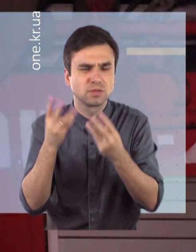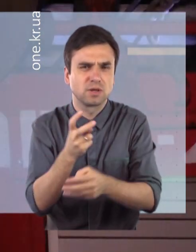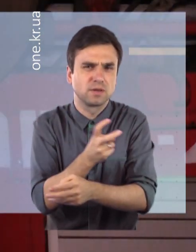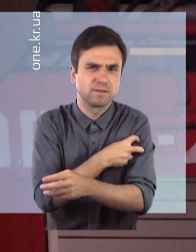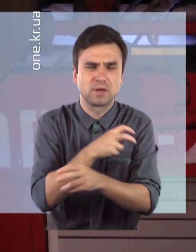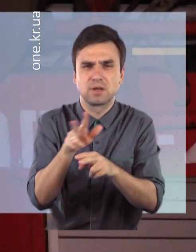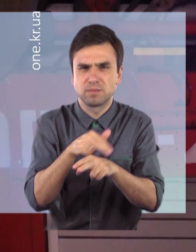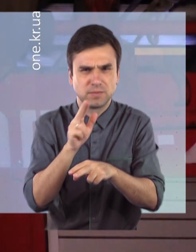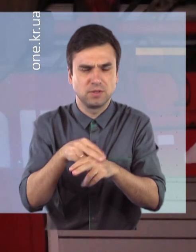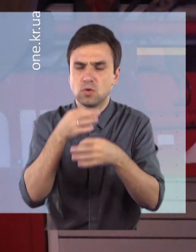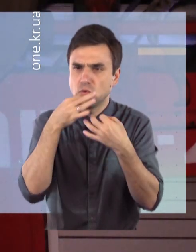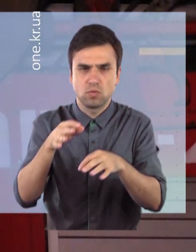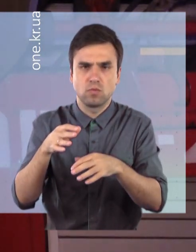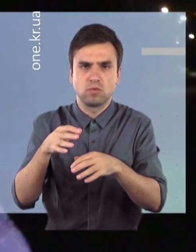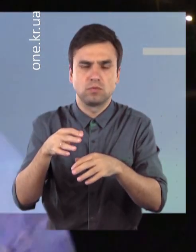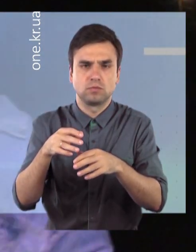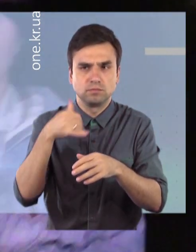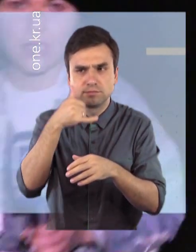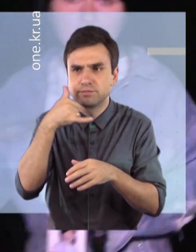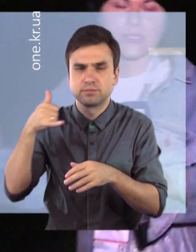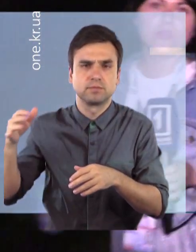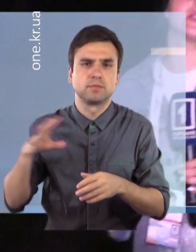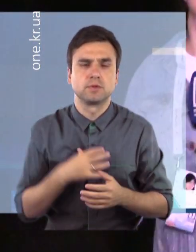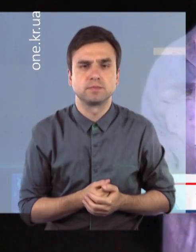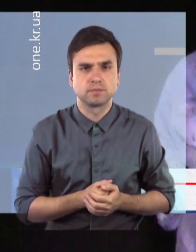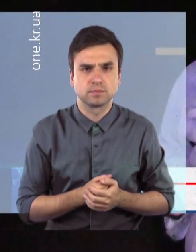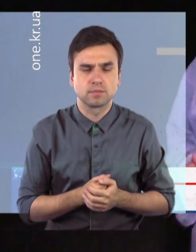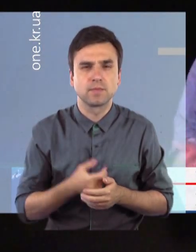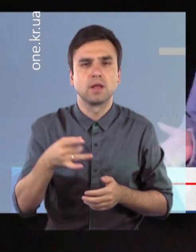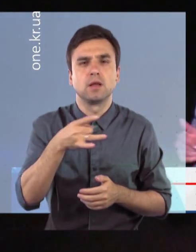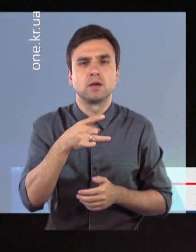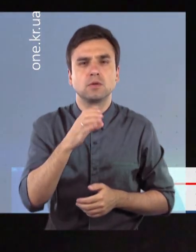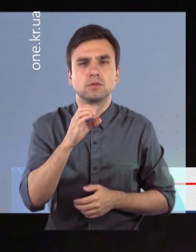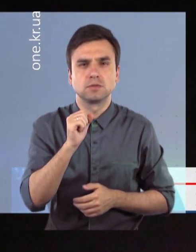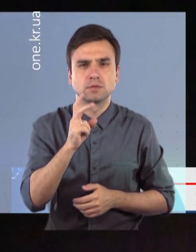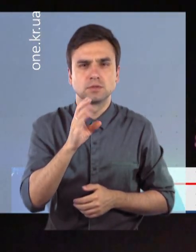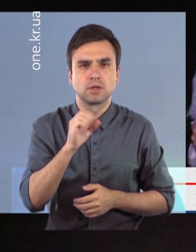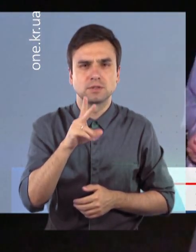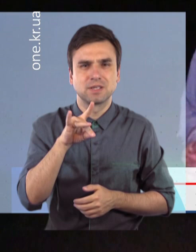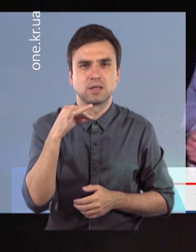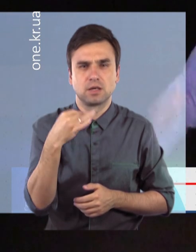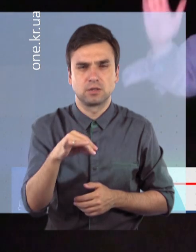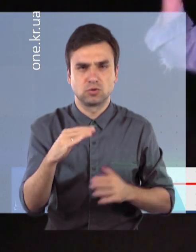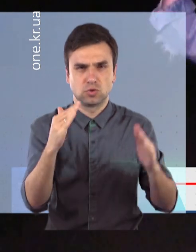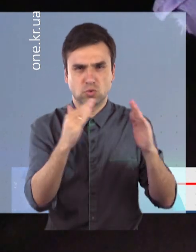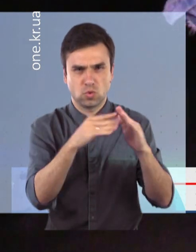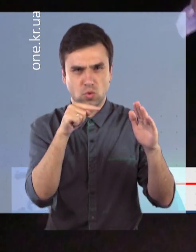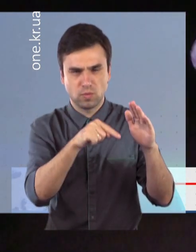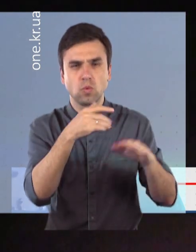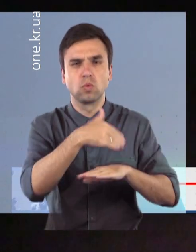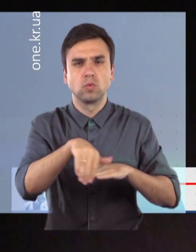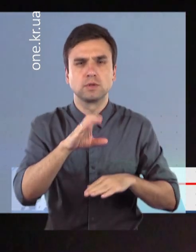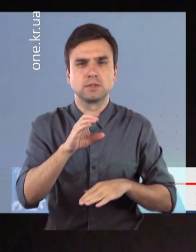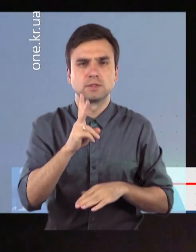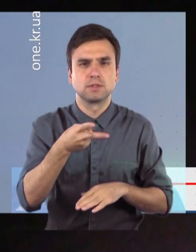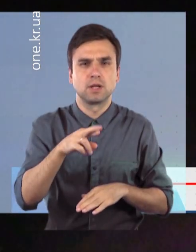інцидент усі спецслужби міста. Це один з приватних секторів, що у Саксаганському районі. Ось в цьому